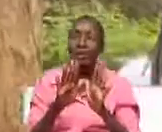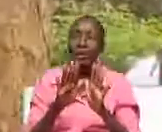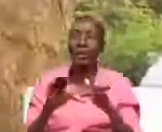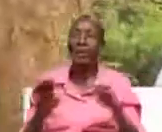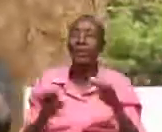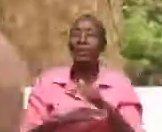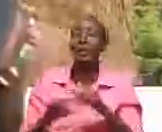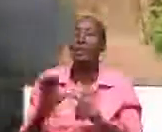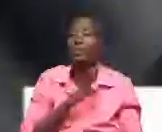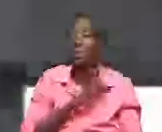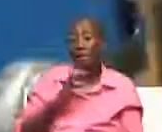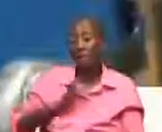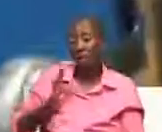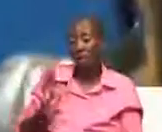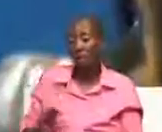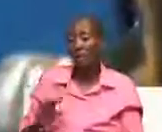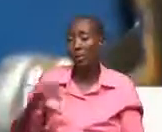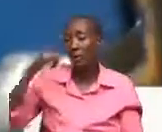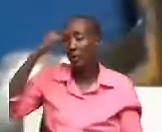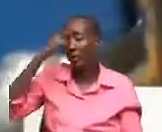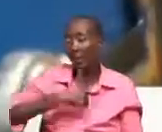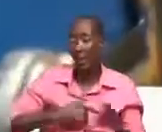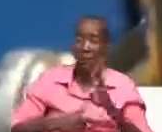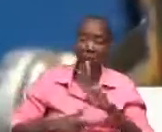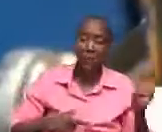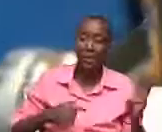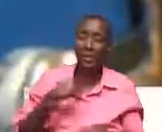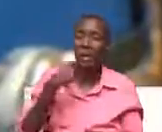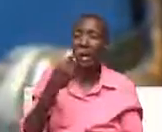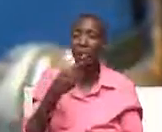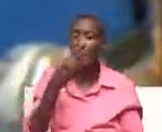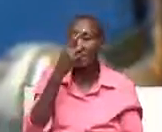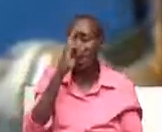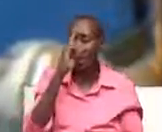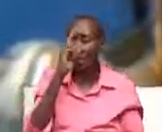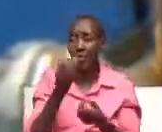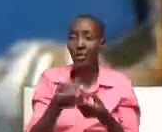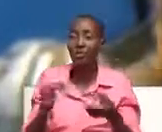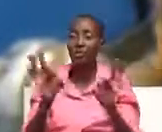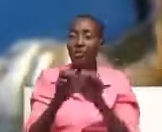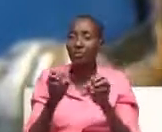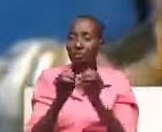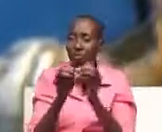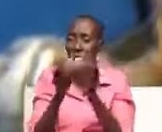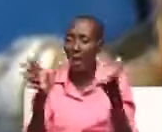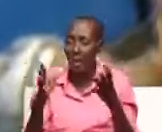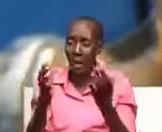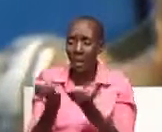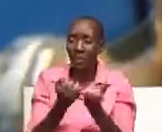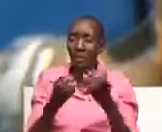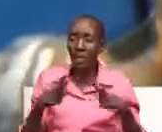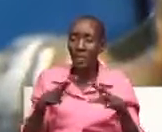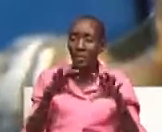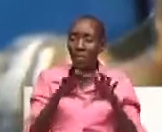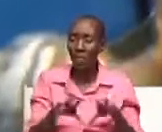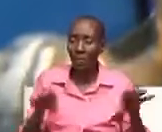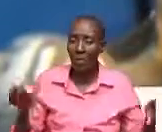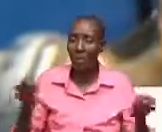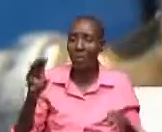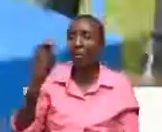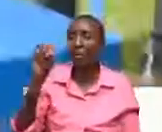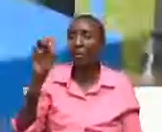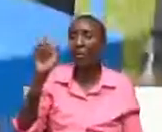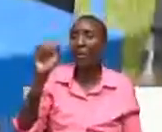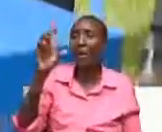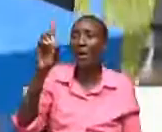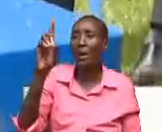Thika ya Magharibi Douglas Motai amesema maafisa wa polisi walisambaratisha wafanyabiashara asubuhi ya leo katika soko la Madaraka Makongeni kwa kuwarushia